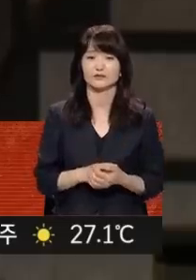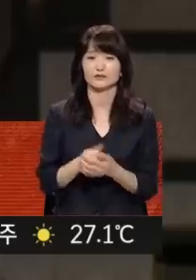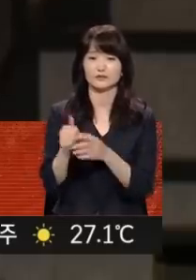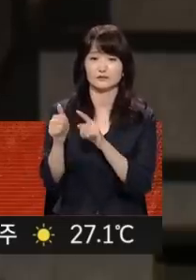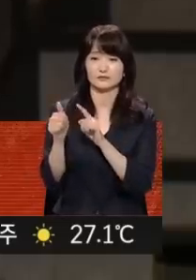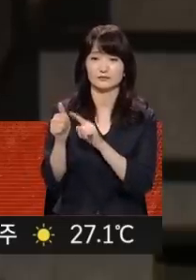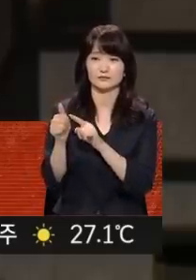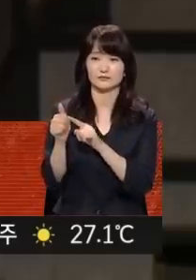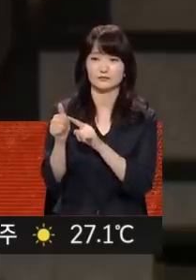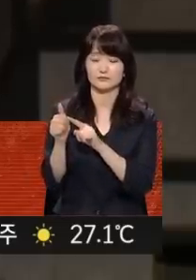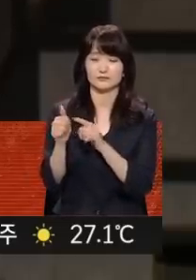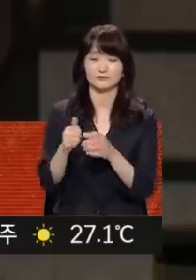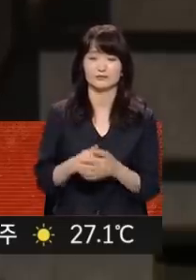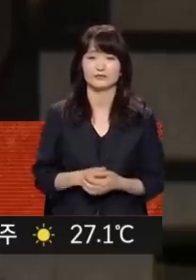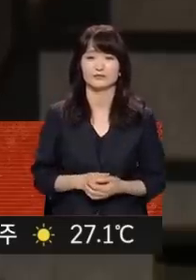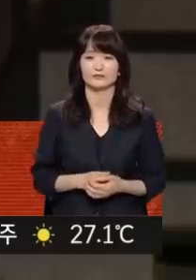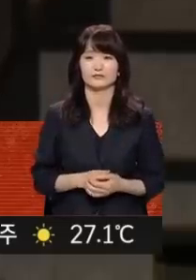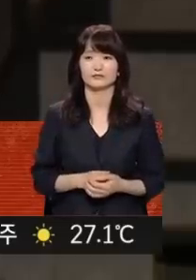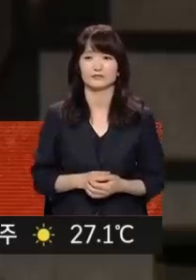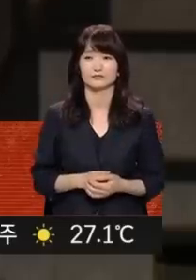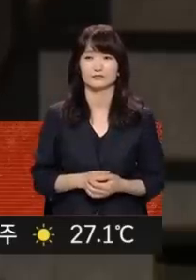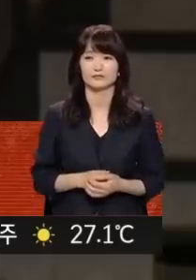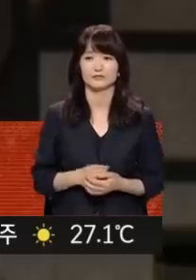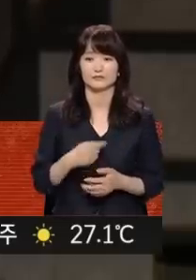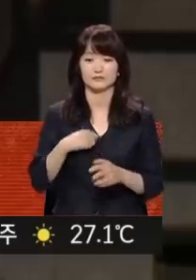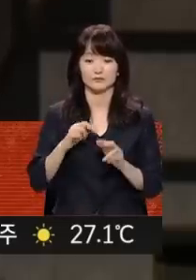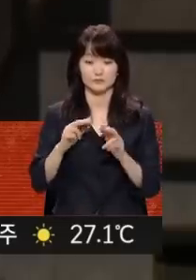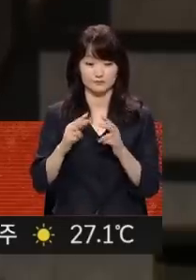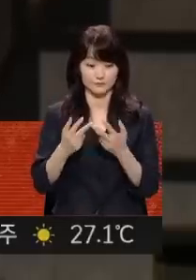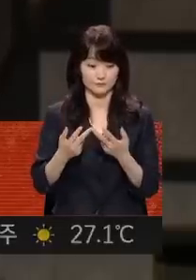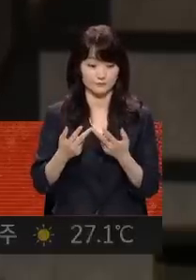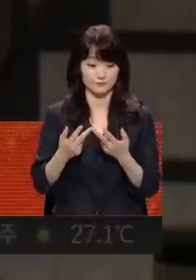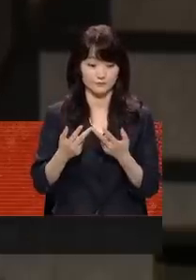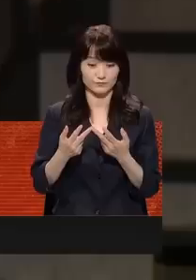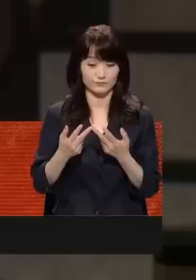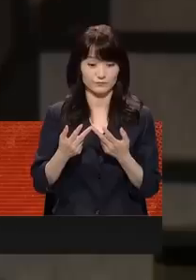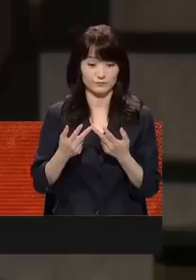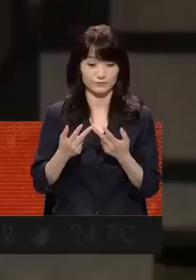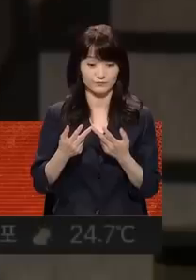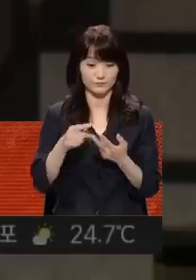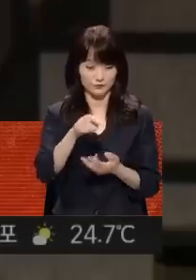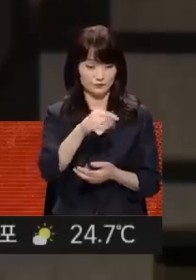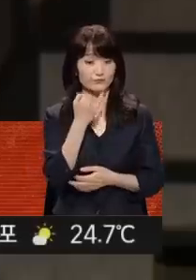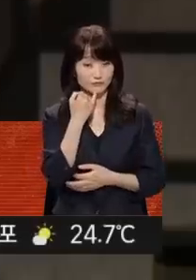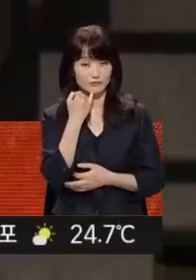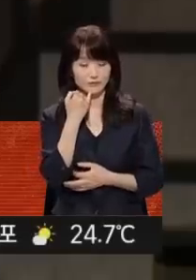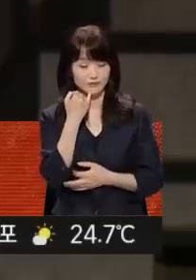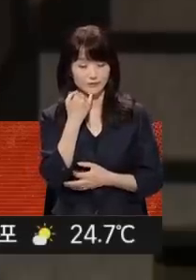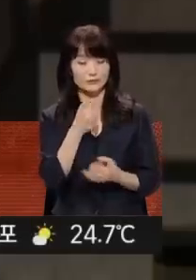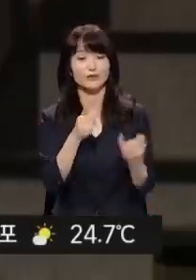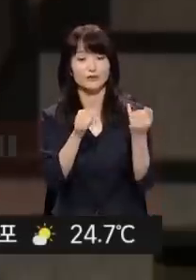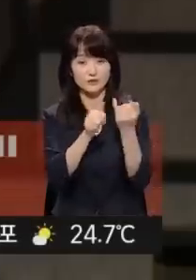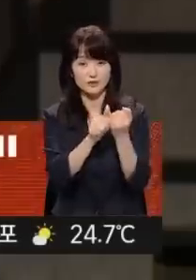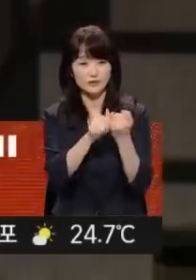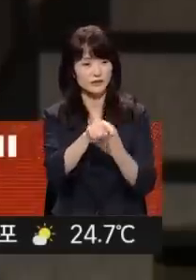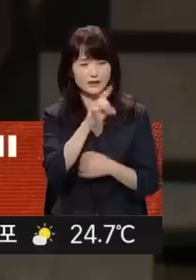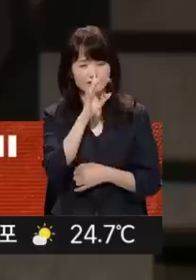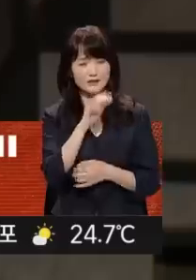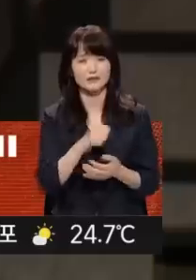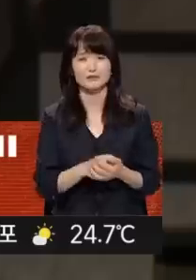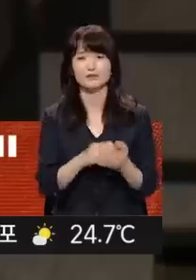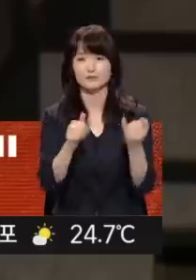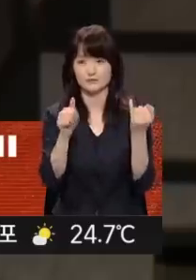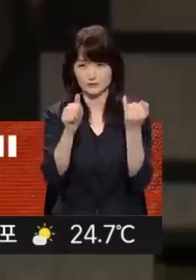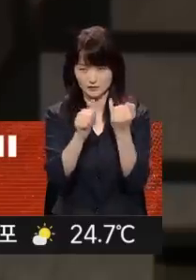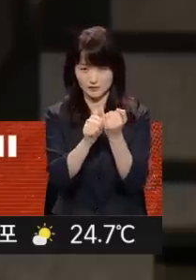남자가이 남성이 그것을 갖다가 본 감사할 수 있을 때 결혼을 하고 감사할 수 없으면 결혼을